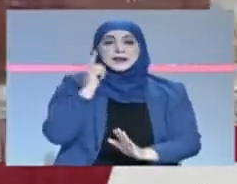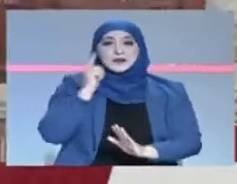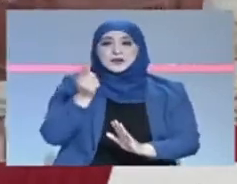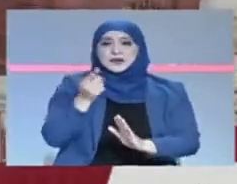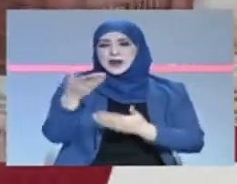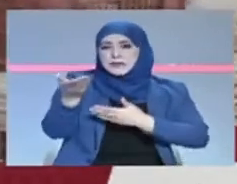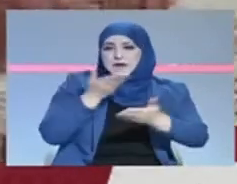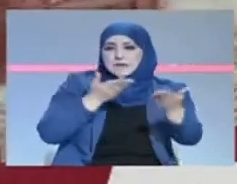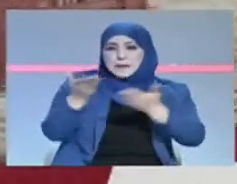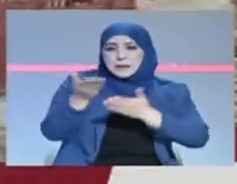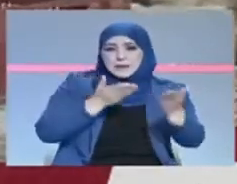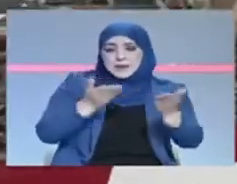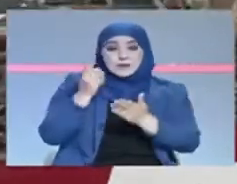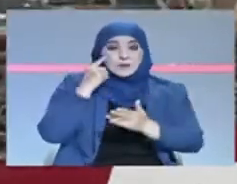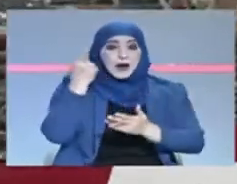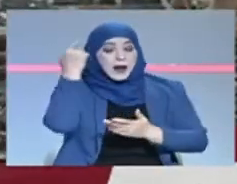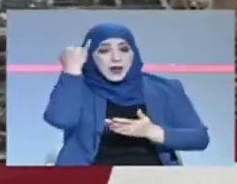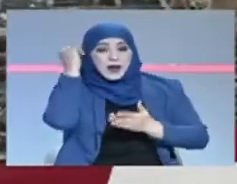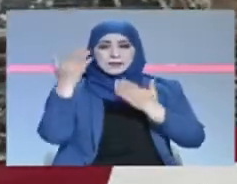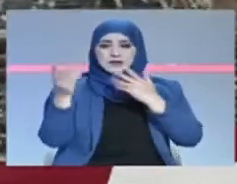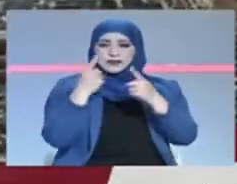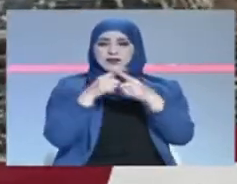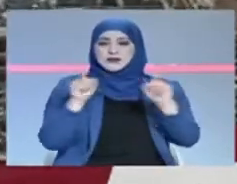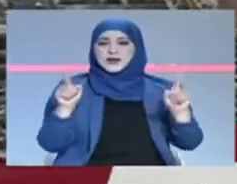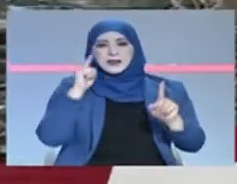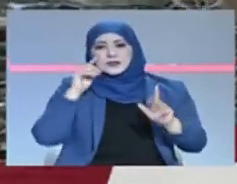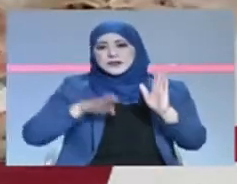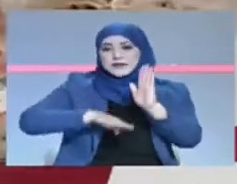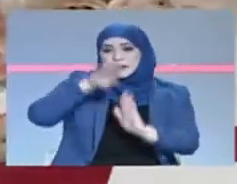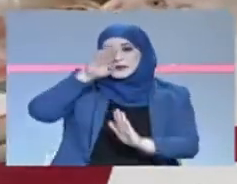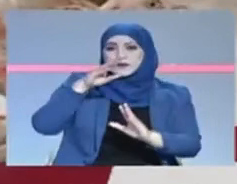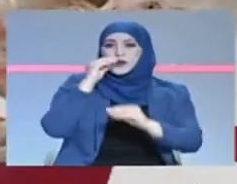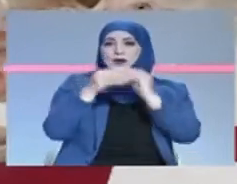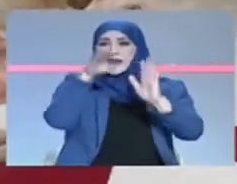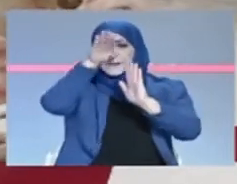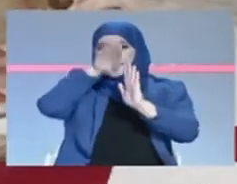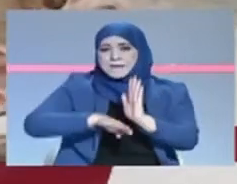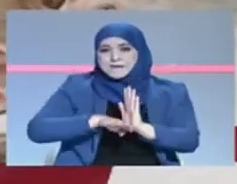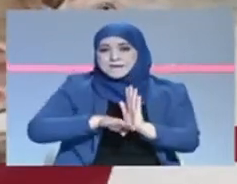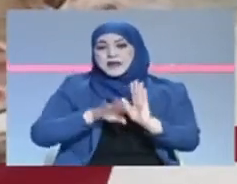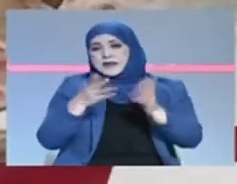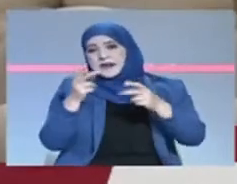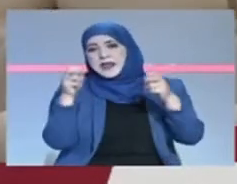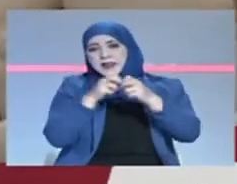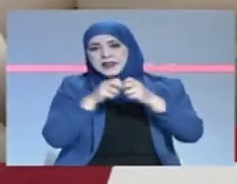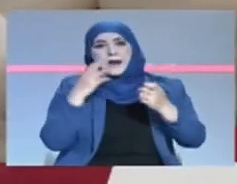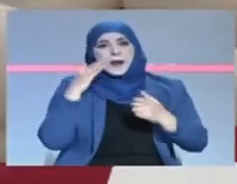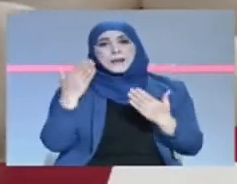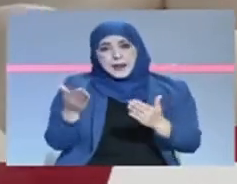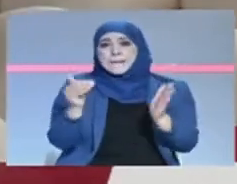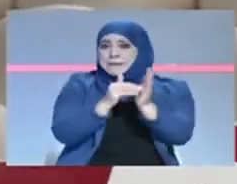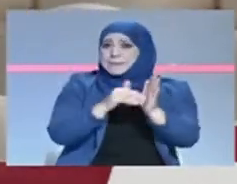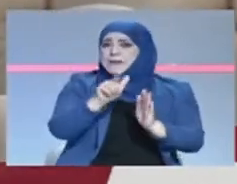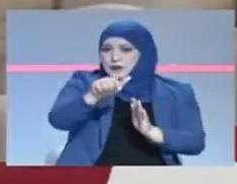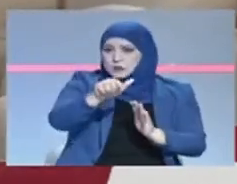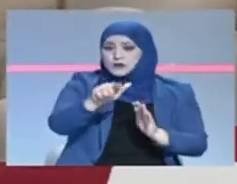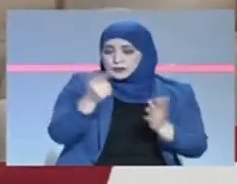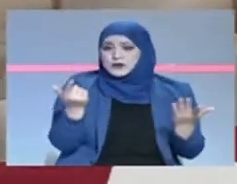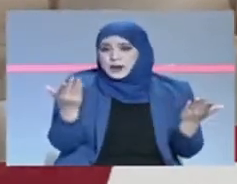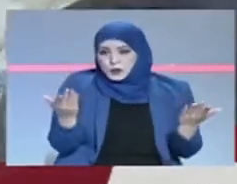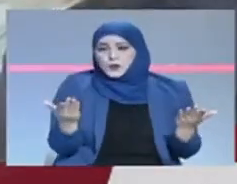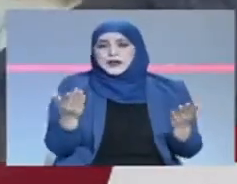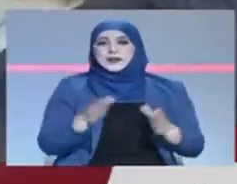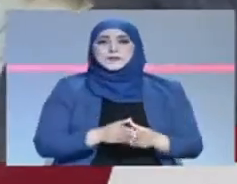والطلب تتباين الآراء حول ارتفاع وانخفاض أثمان هذه المواد الاستهلاكية رغم توفرها في الأسواق